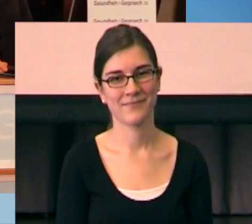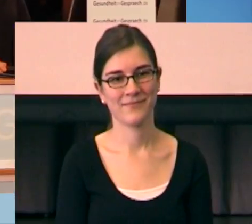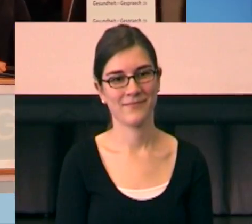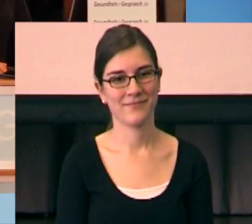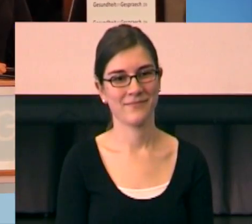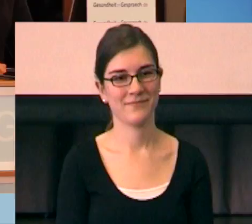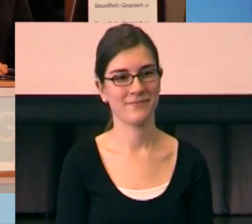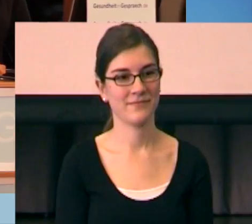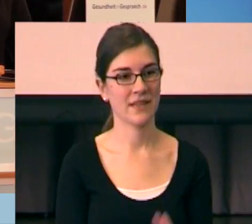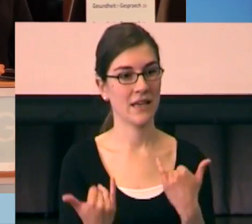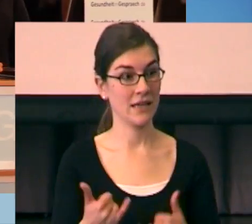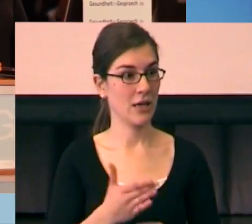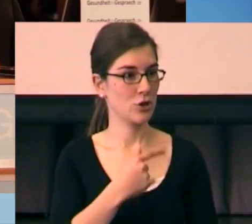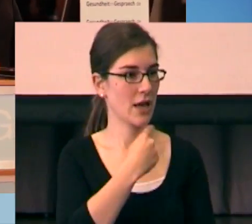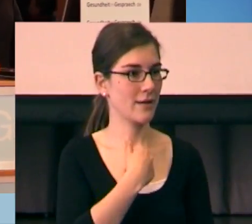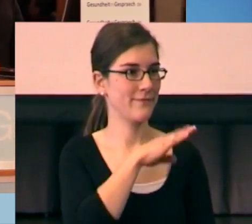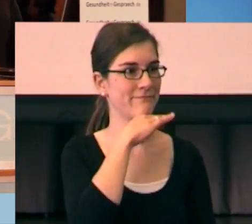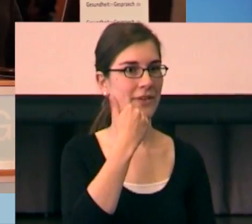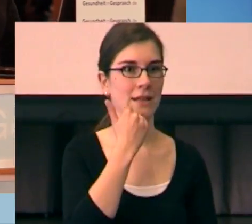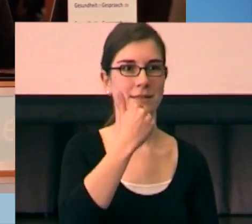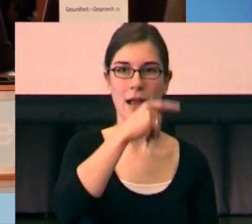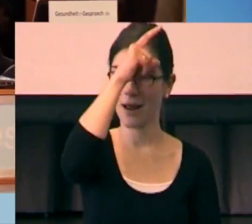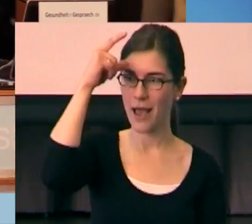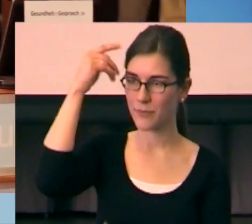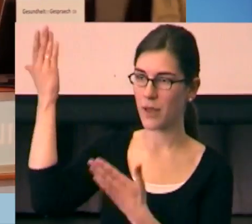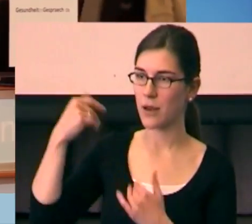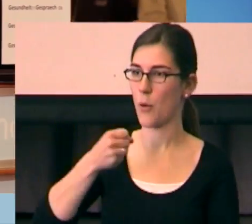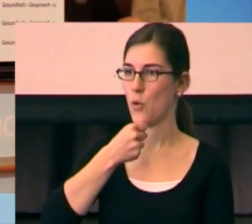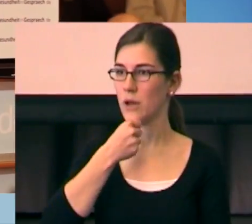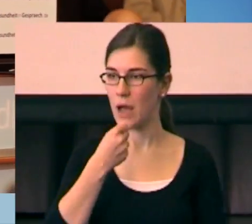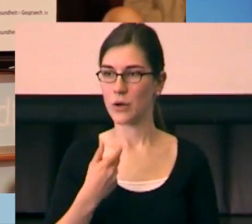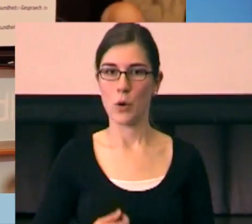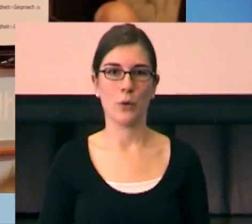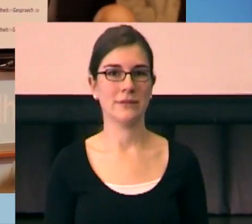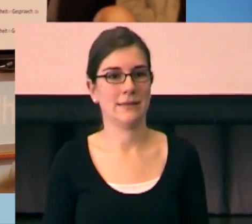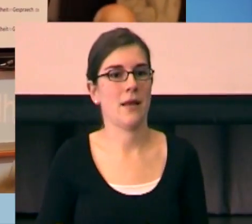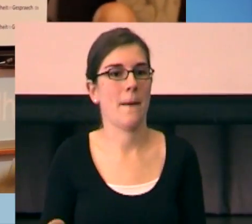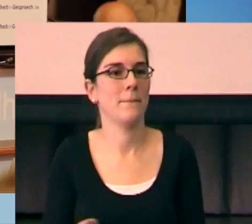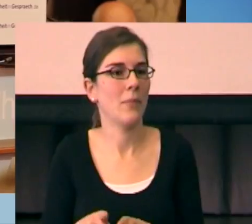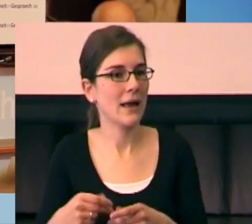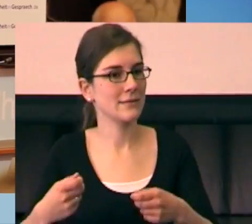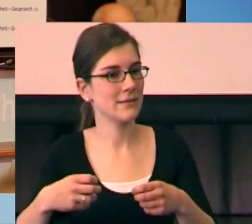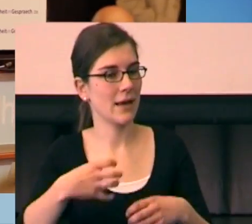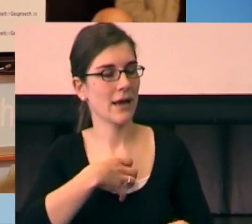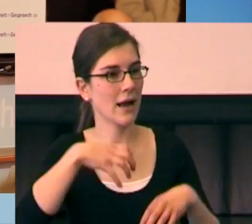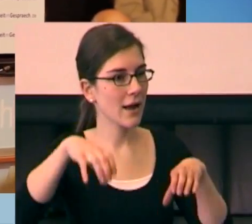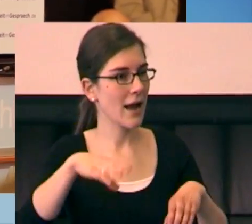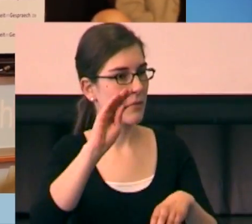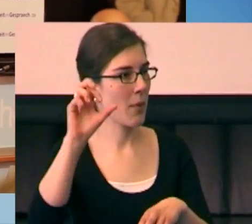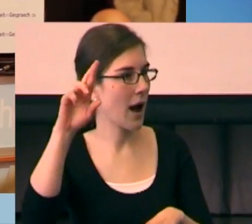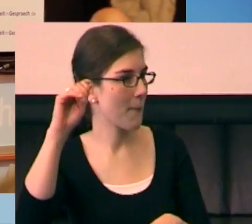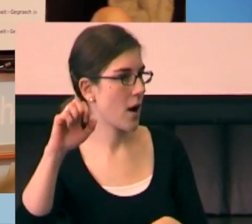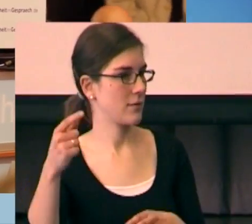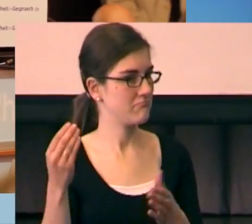Ich sage jetzt schon mal vielen Dank allen Experten, unserem Moderator und unserer Patenschaftskrankenkasse der Barmer GEK für ihre freundliche